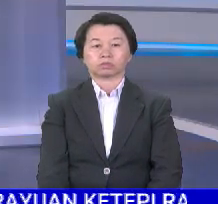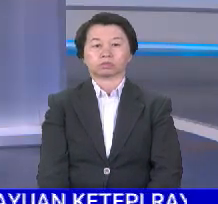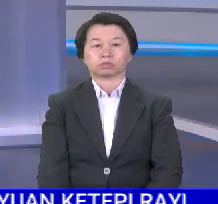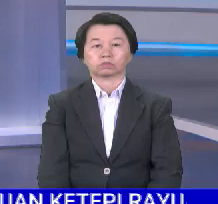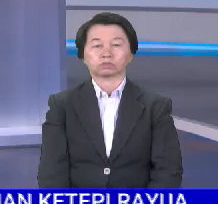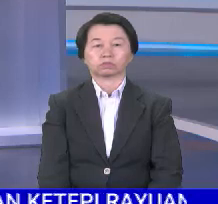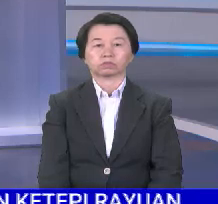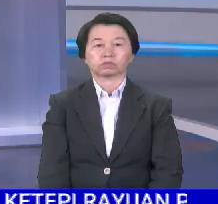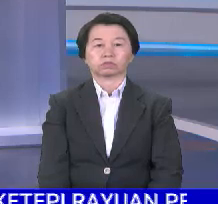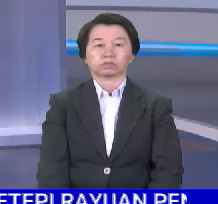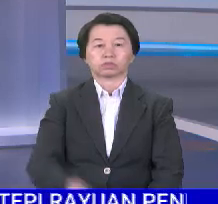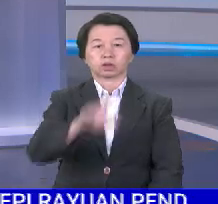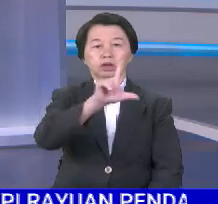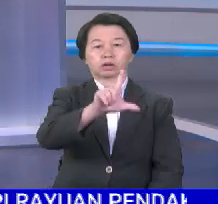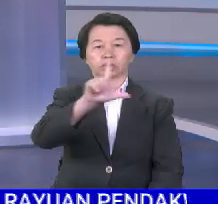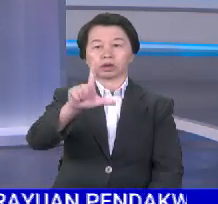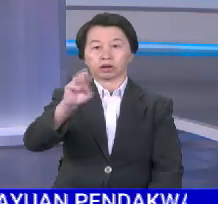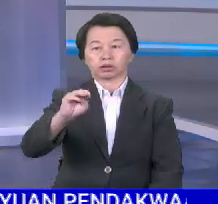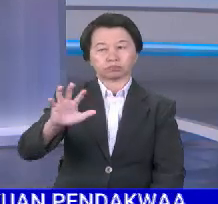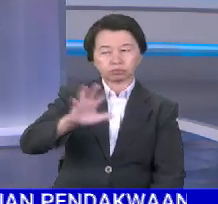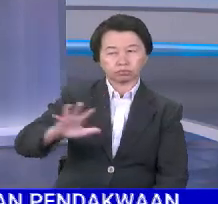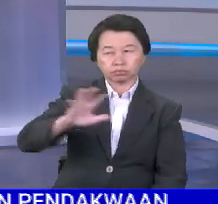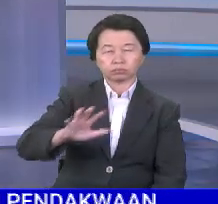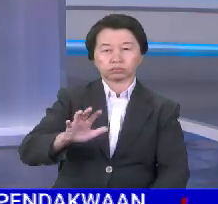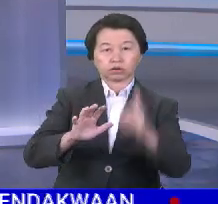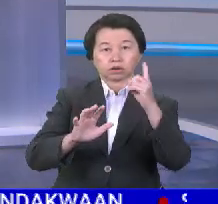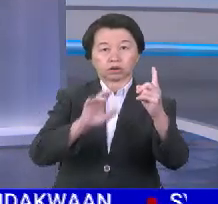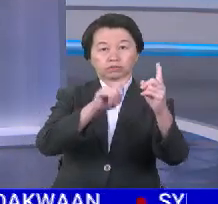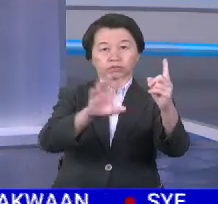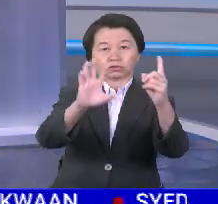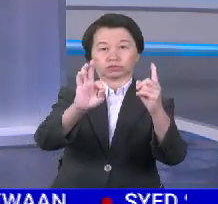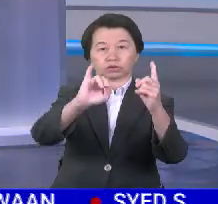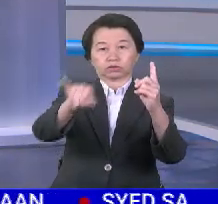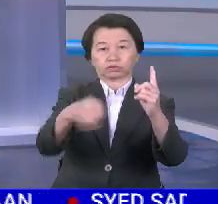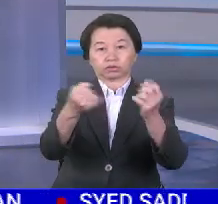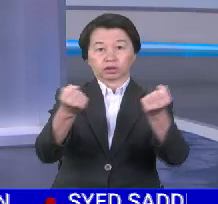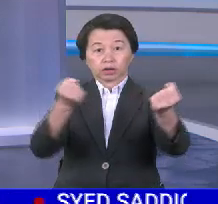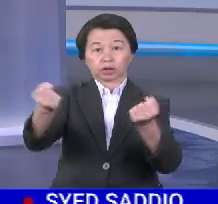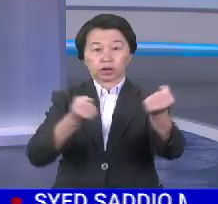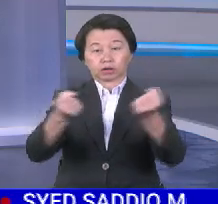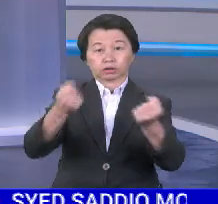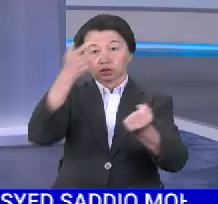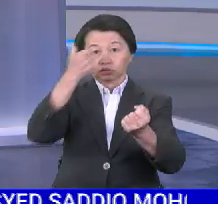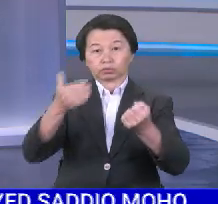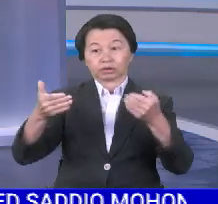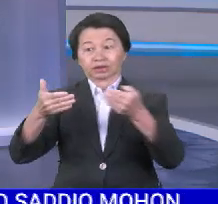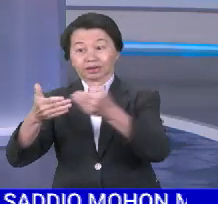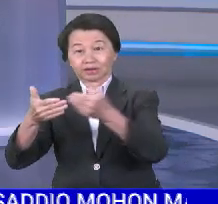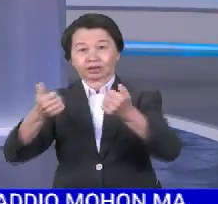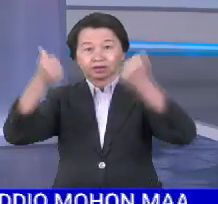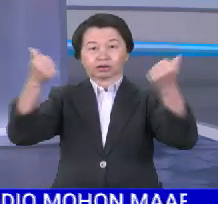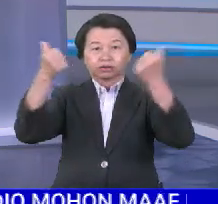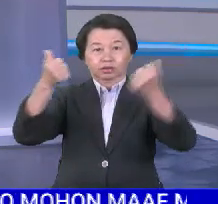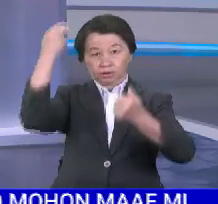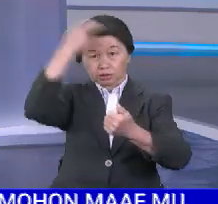Saudara, Lembaga Lebuh Raya Malaysia LLM menjangkakan peningkatan 1.9 juta kenderaan berikutan musim cuti perayaan